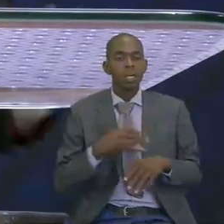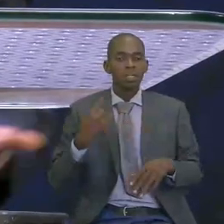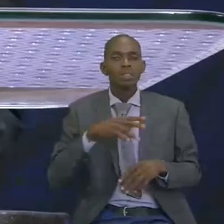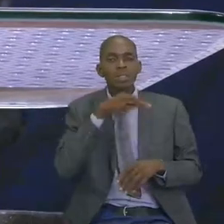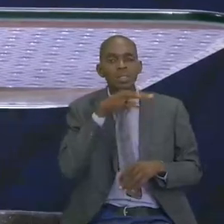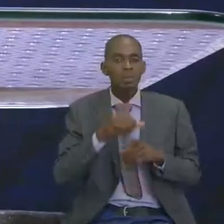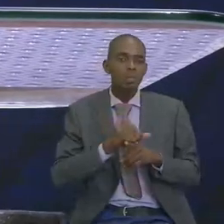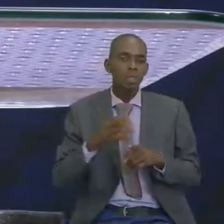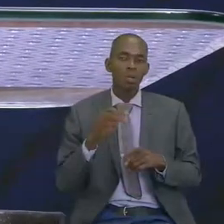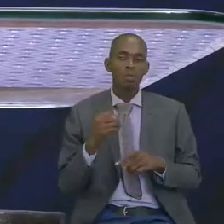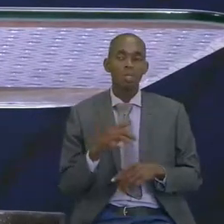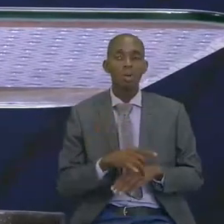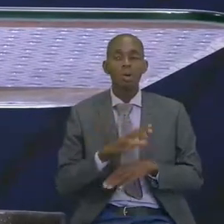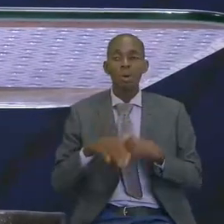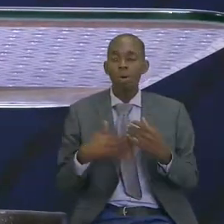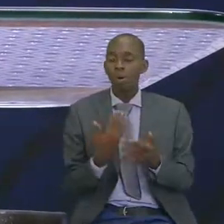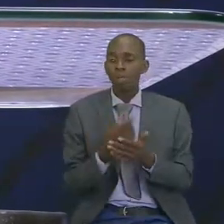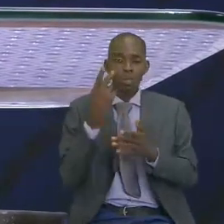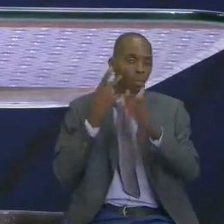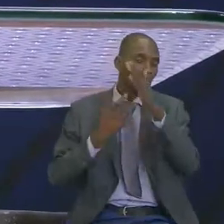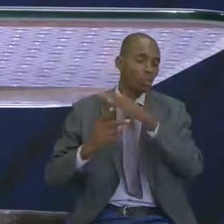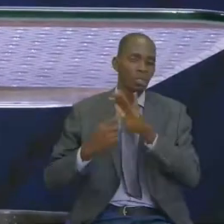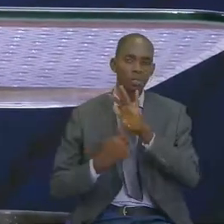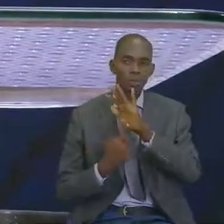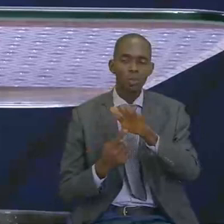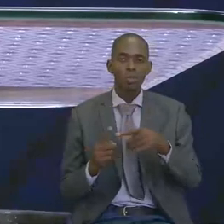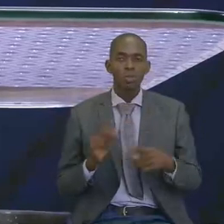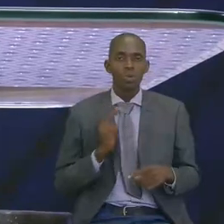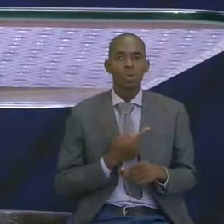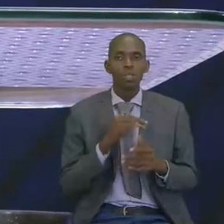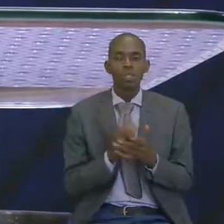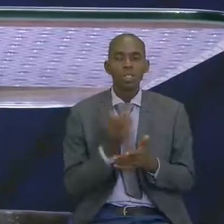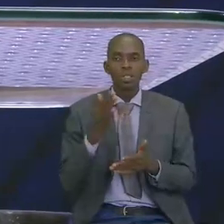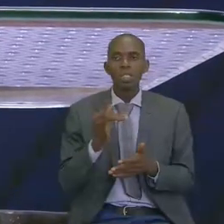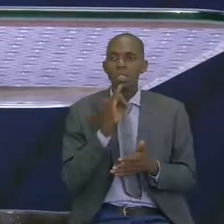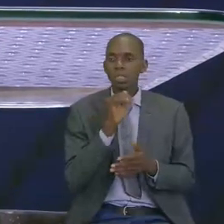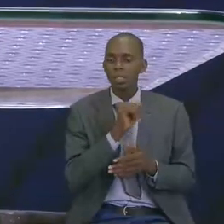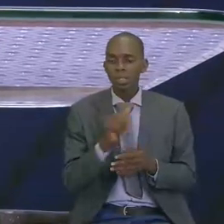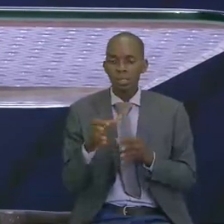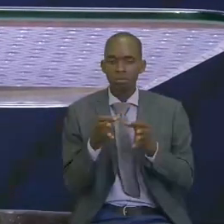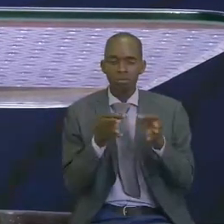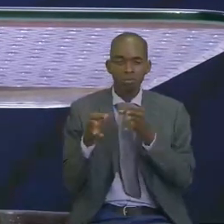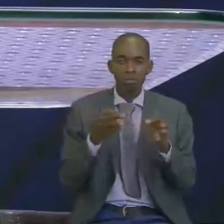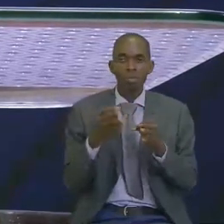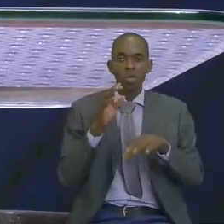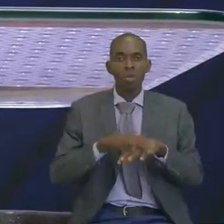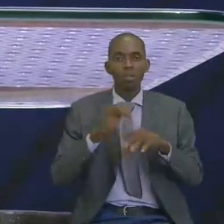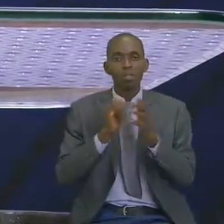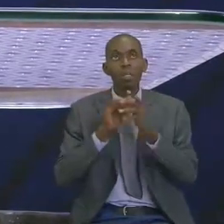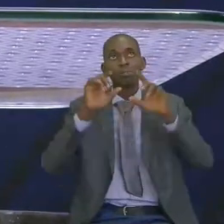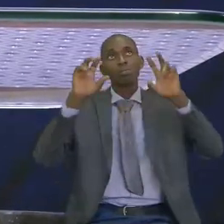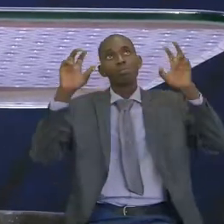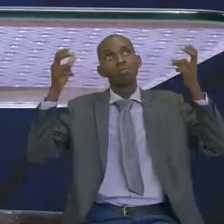les prophètes nous ont déclaré qu'il y a la description, oui, de ce songe oublié, de